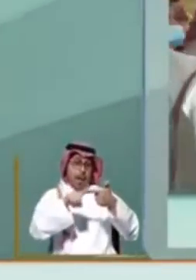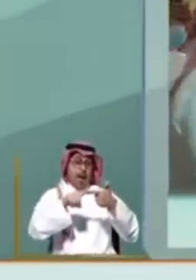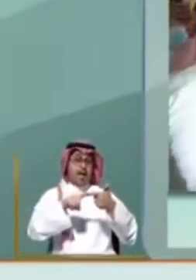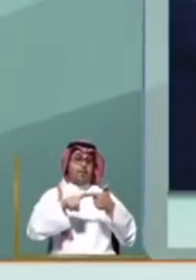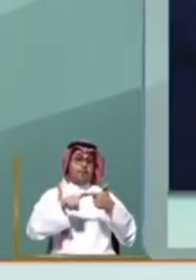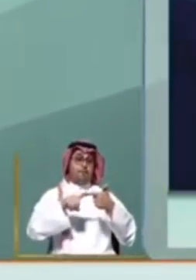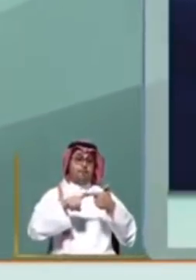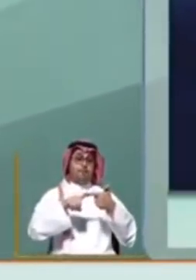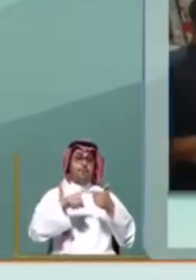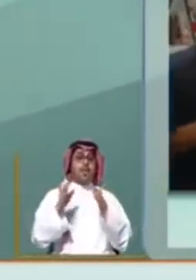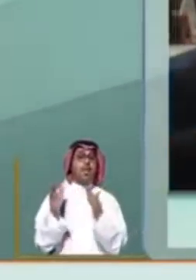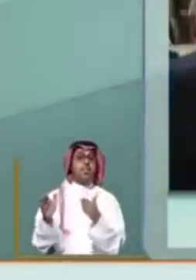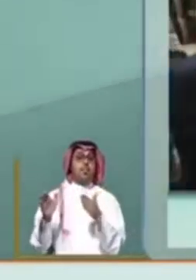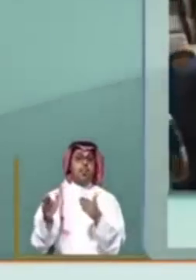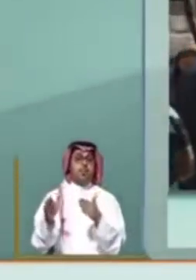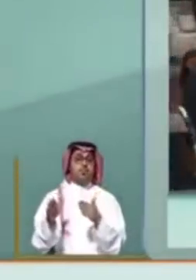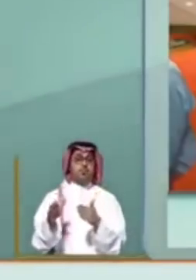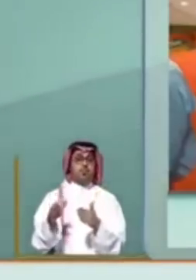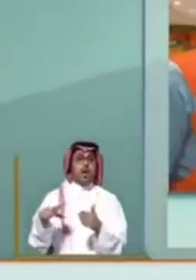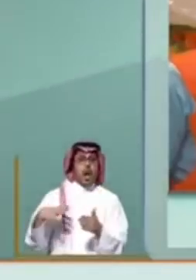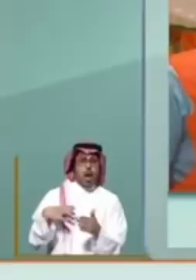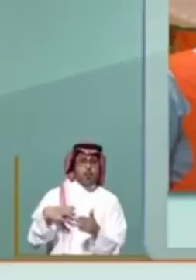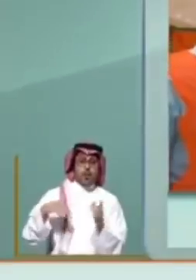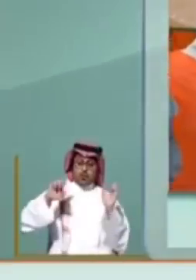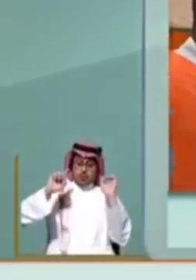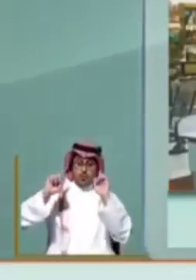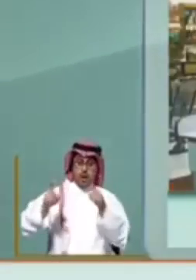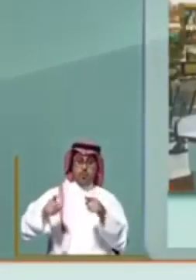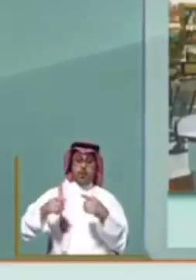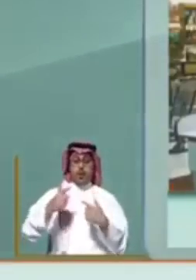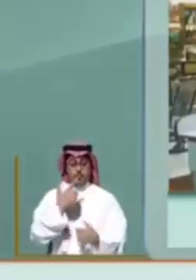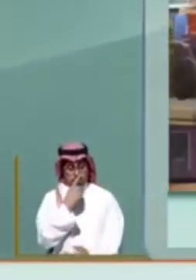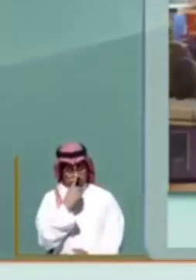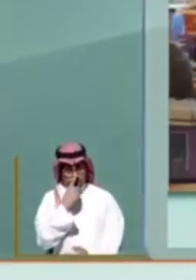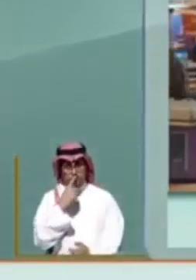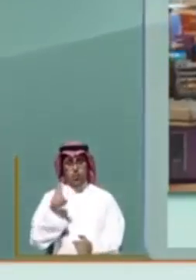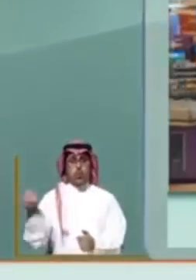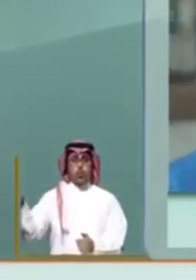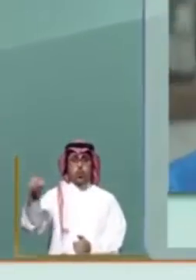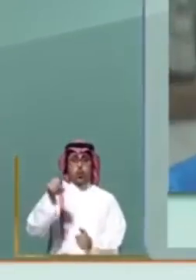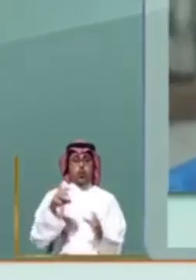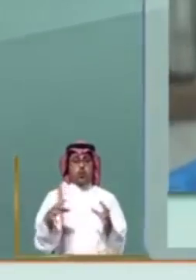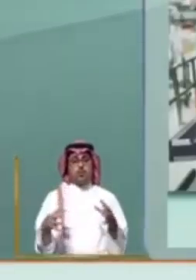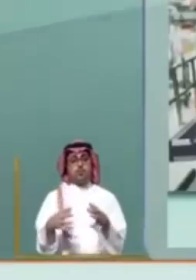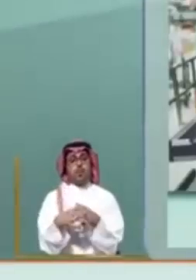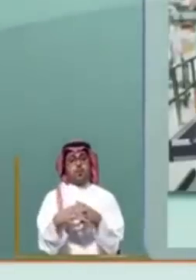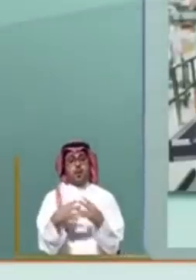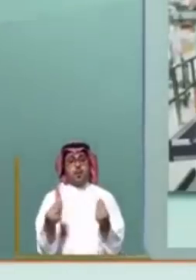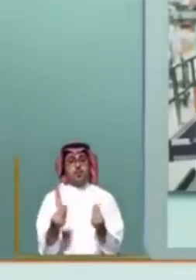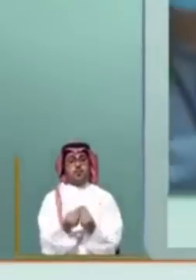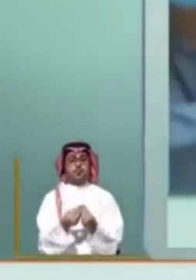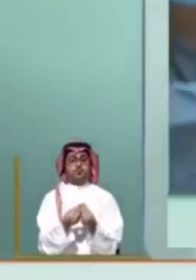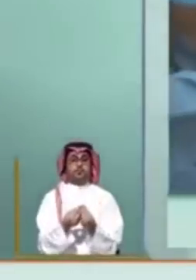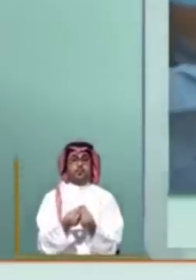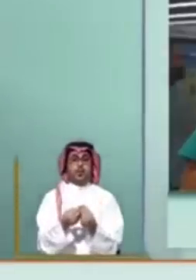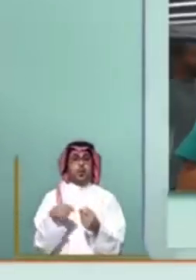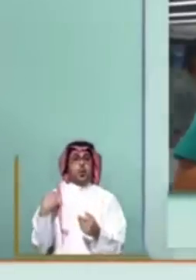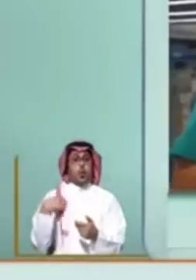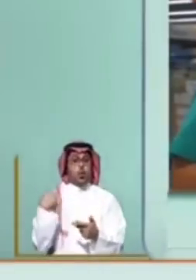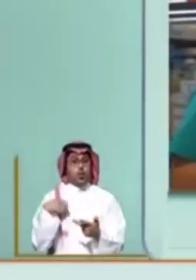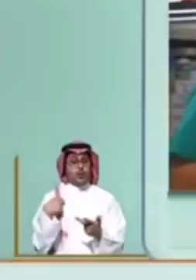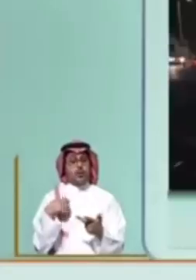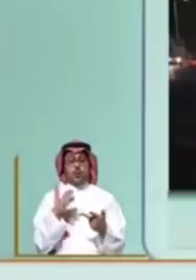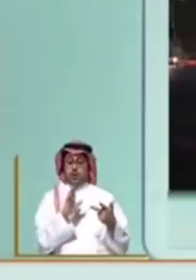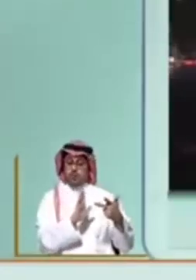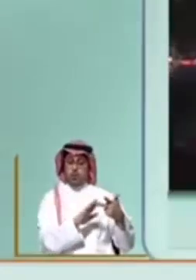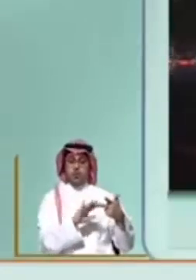الملكي الأمير أحمد بن سلمان، وبمؤازرة من وزارة الشؤون البلدية والقروية ومتابعة وتوجيه من معالي الوزير الأستاذ